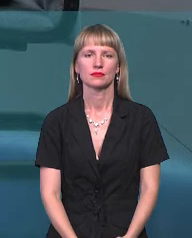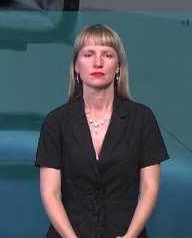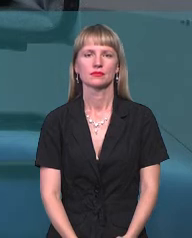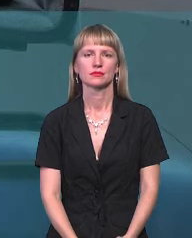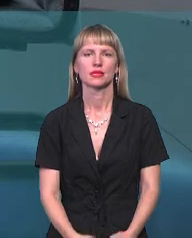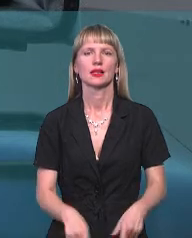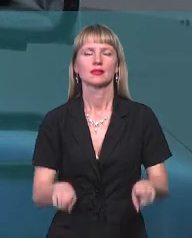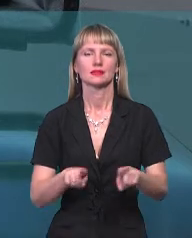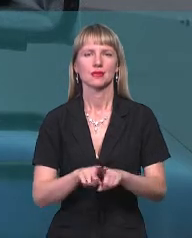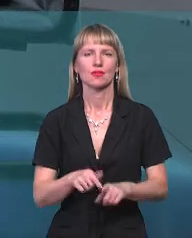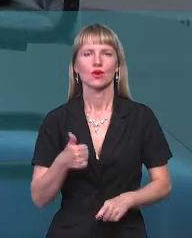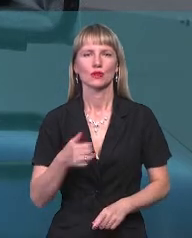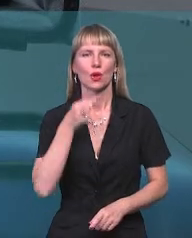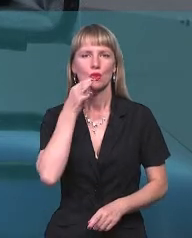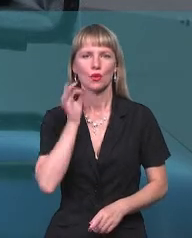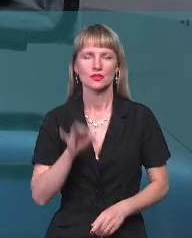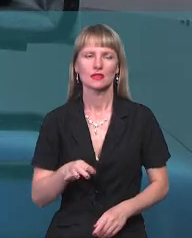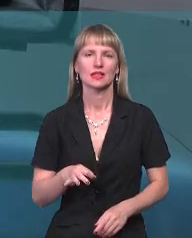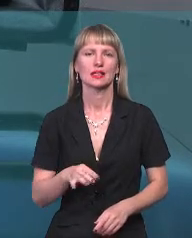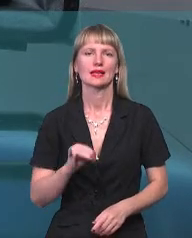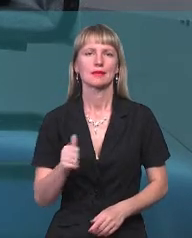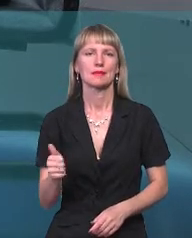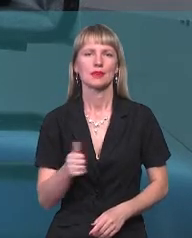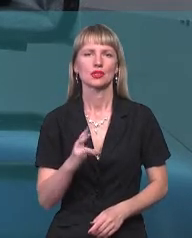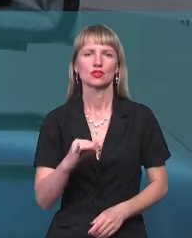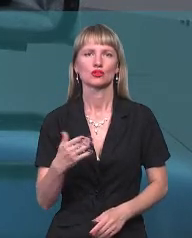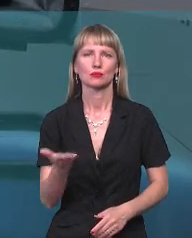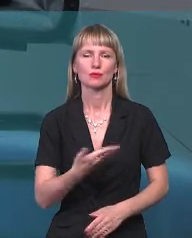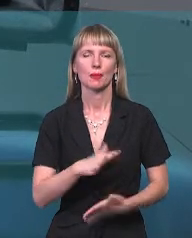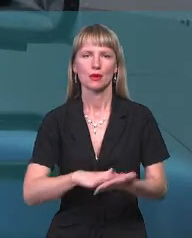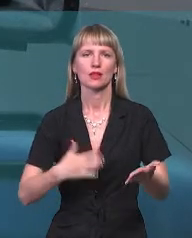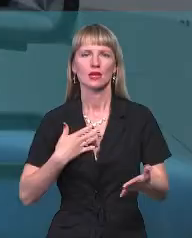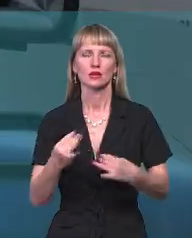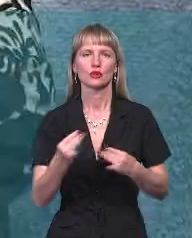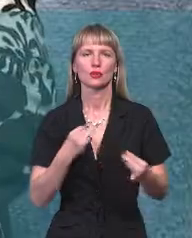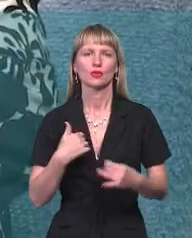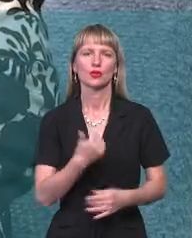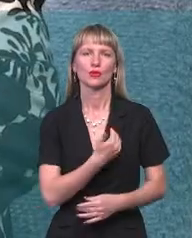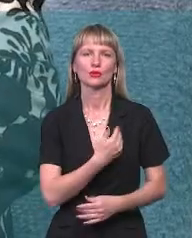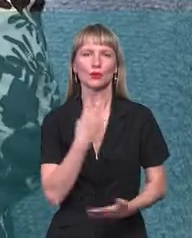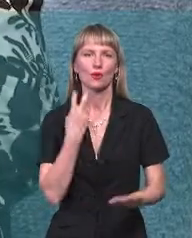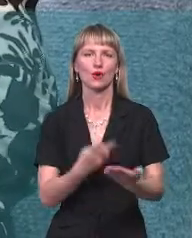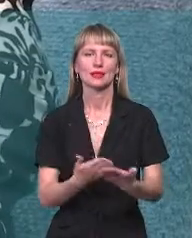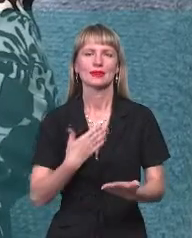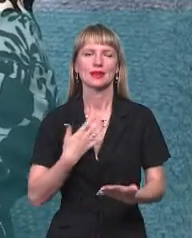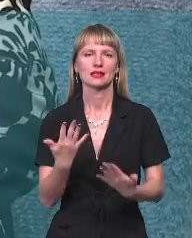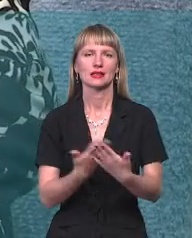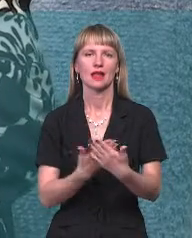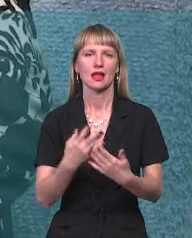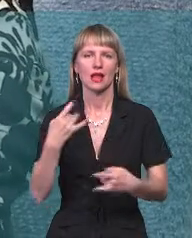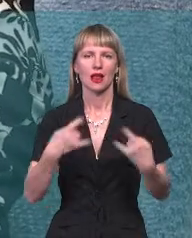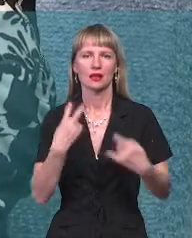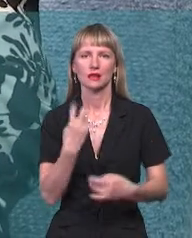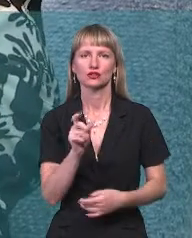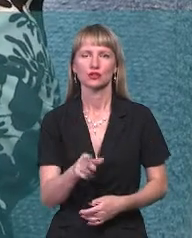Отакий доволі позитивний досвід. От, і перш ніж ми продовжимо нашу розмову, я хочу показати нашим телеглядачам,